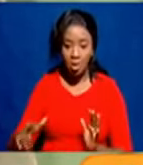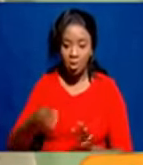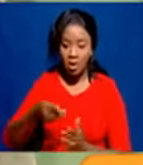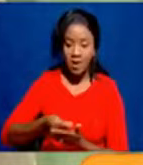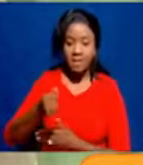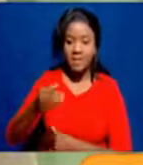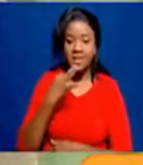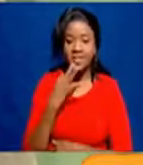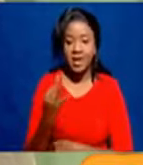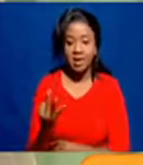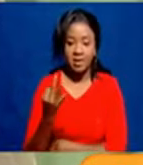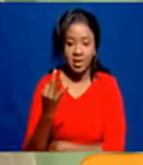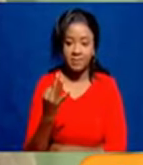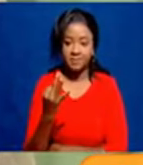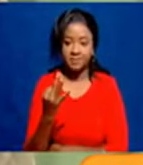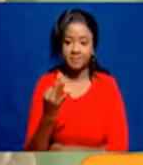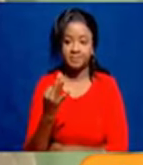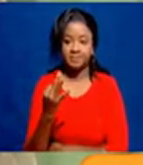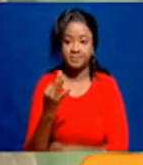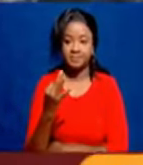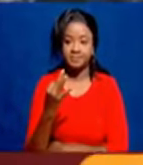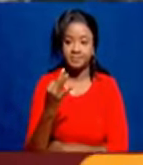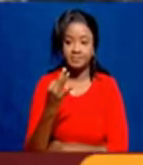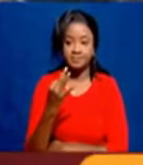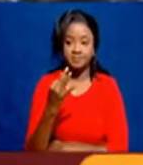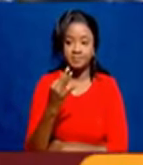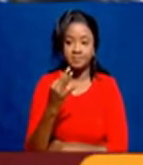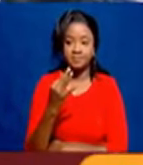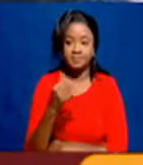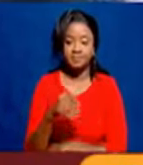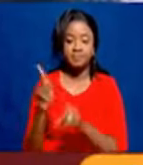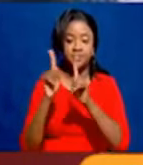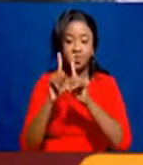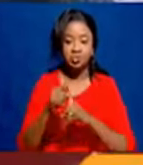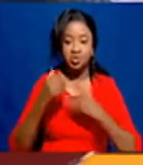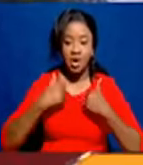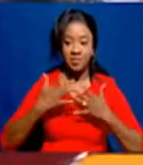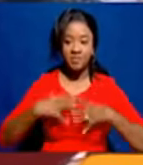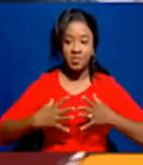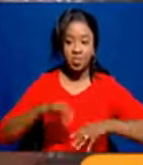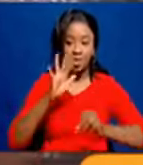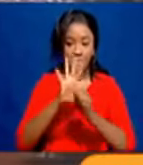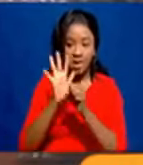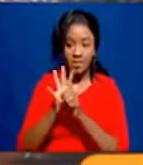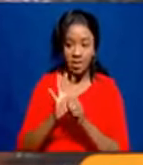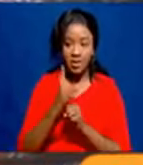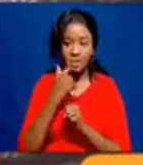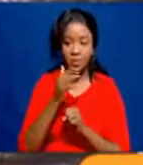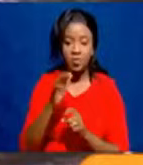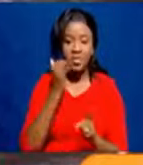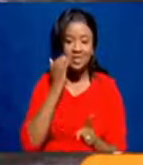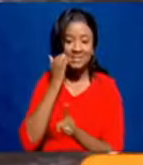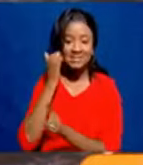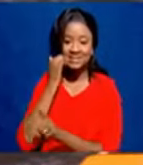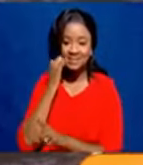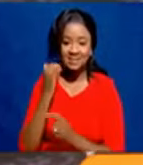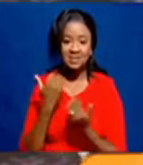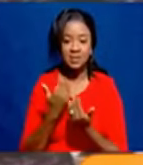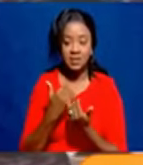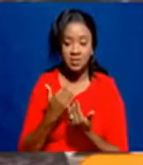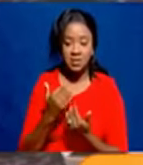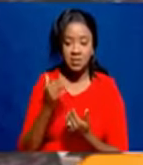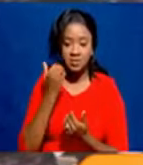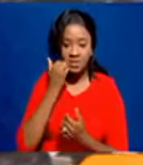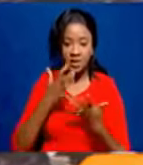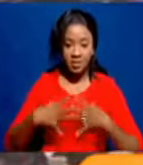kulipa 300 shillings. Kuna watu wengi sana ambao wagonjwa wao wamekwama kule Moi Teaching and